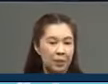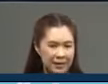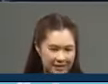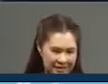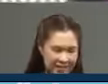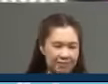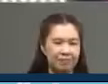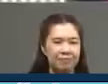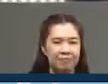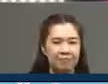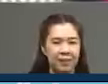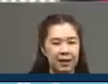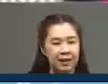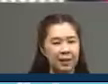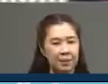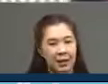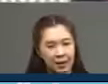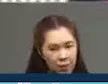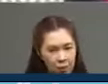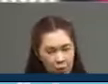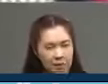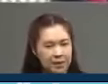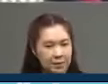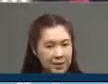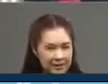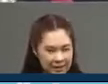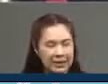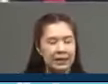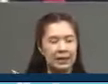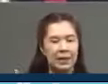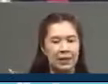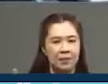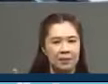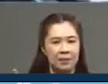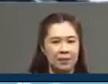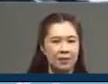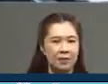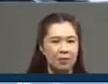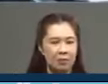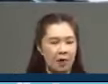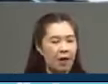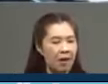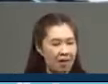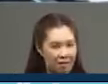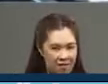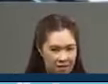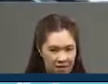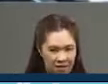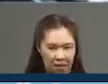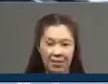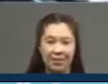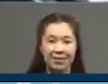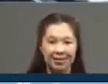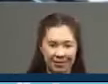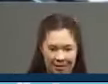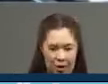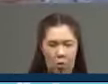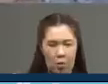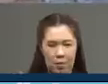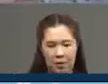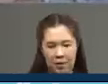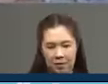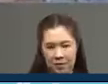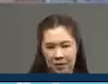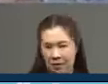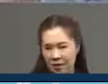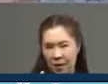ธารณรัฐเปรูในวันที่14ถึง16พฤศจิกายนแล้วโดยนายกรัฐมนตรีกล่าวว่าพอใจภาพรวมการประ